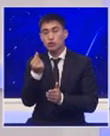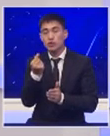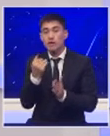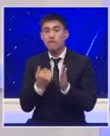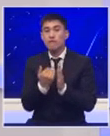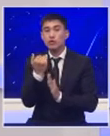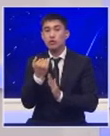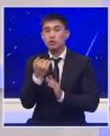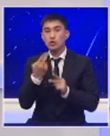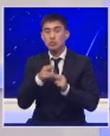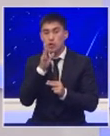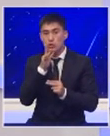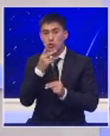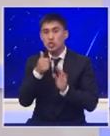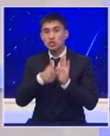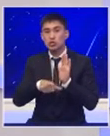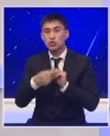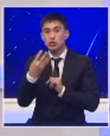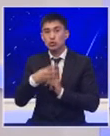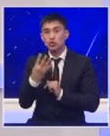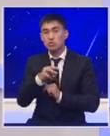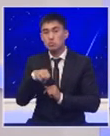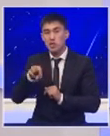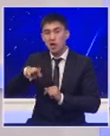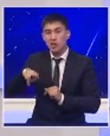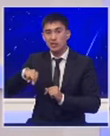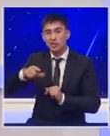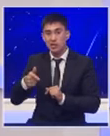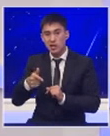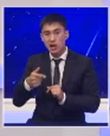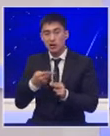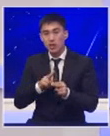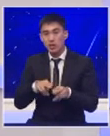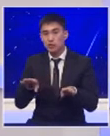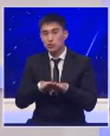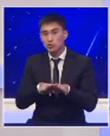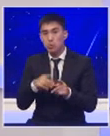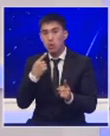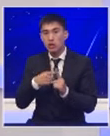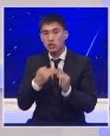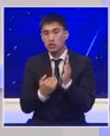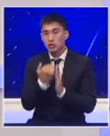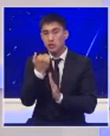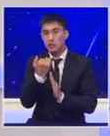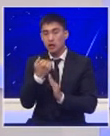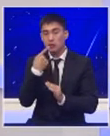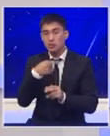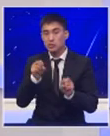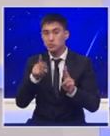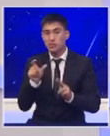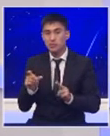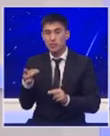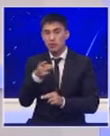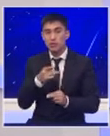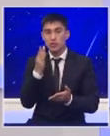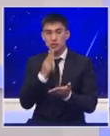бюджет за вышеуказанный период составила 644 млрд тенге Однако Наряду с положительной динамикой Как отмечают